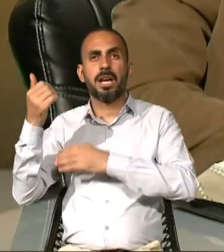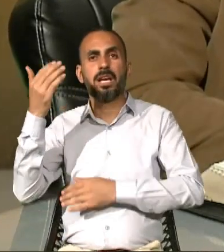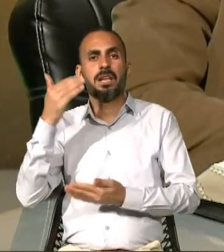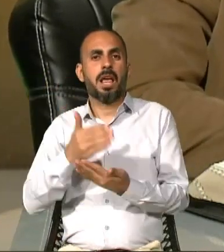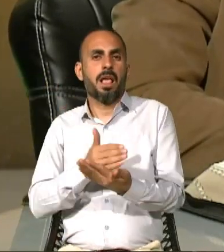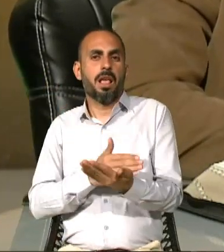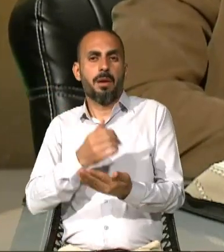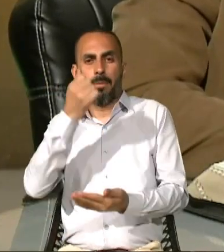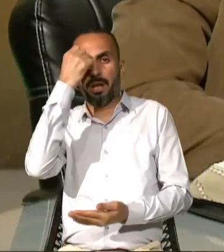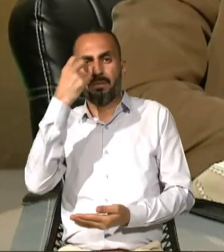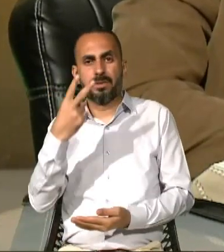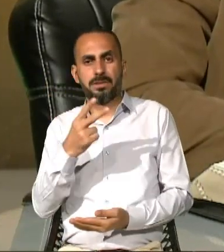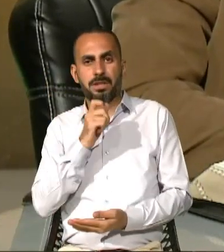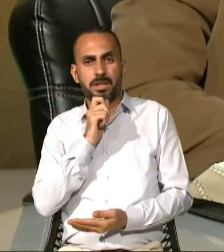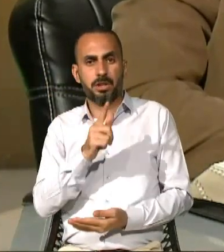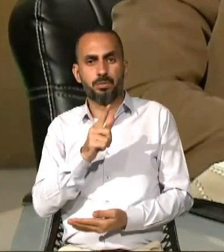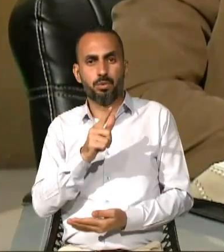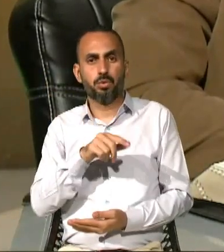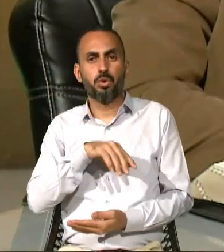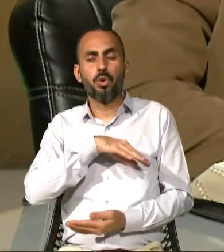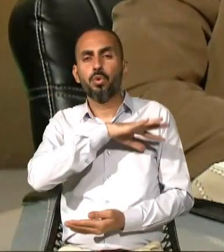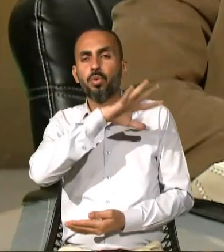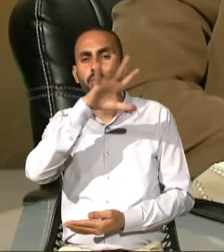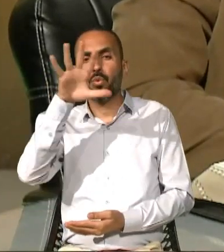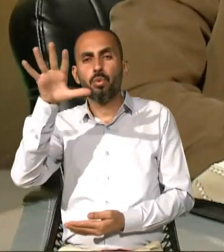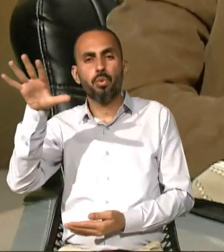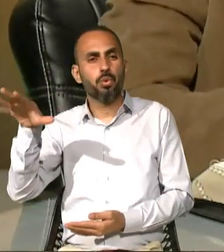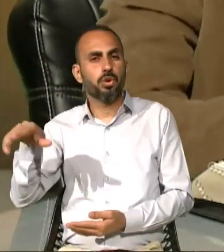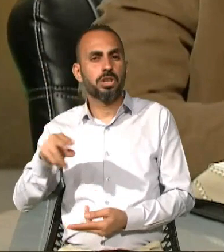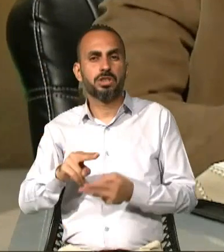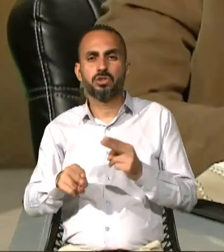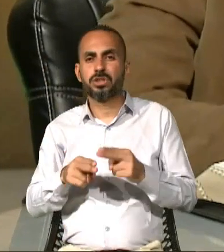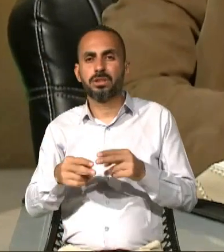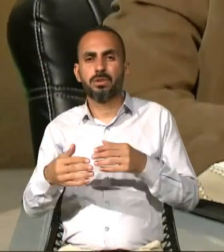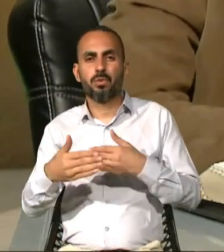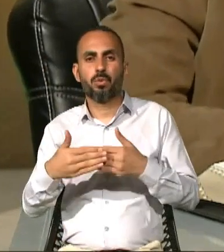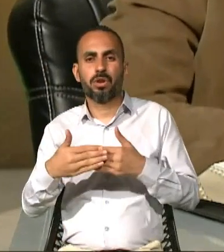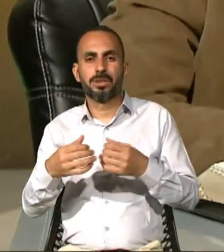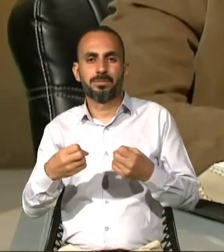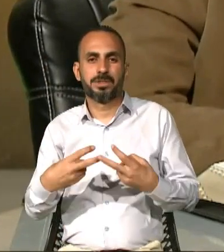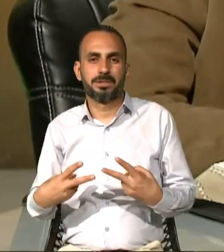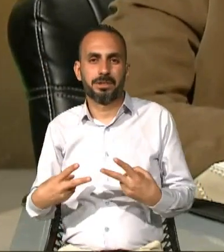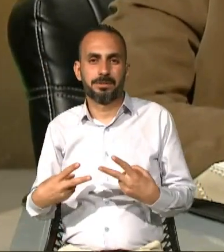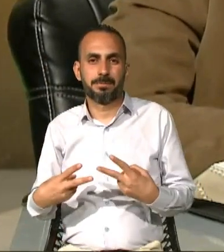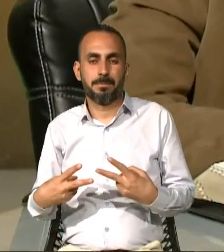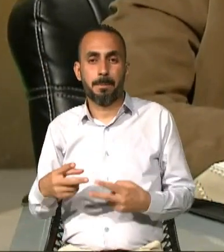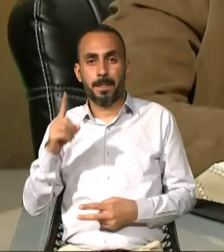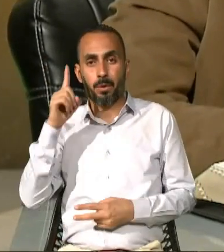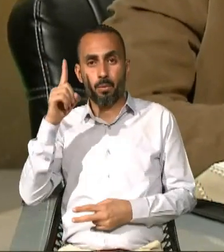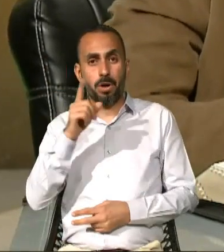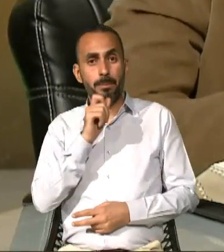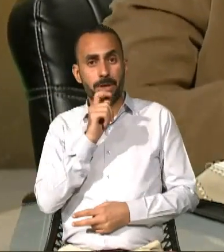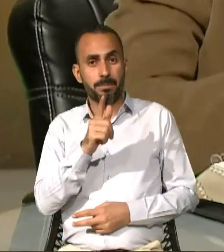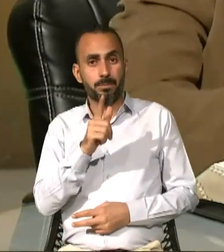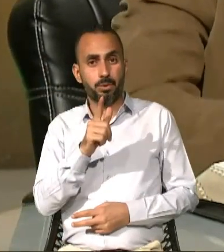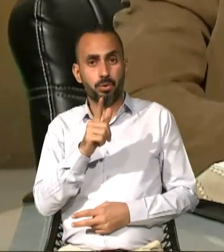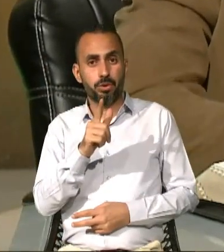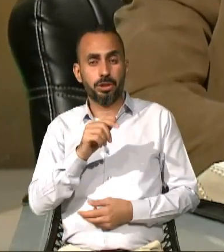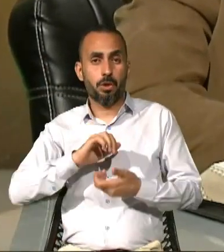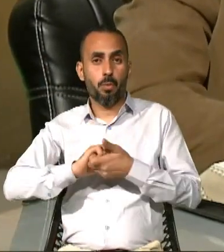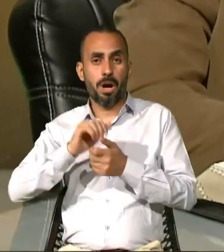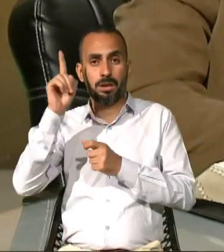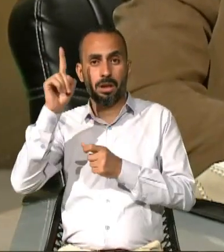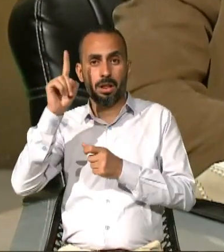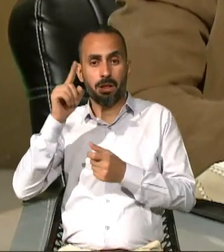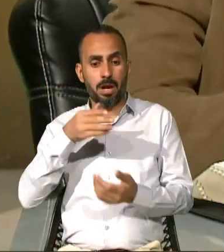بيقولوا انه خلاص كل شيء قريب يعني. والرب متأني ولم تتحقق الوعود الالهية بمجيء الرب